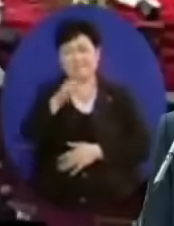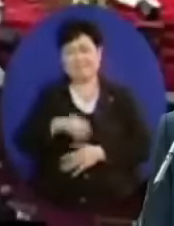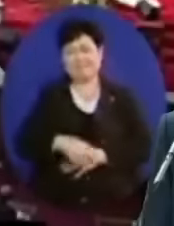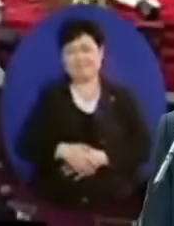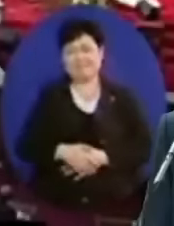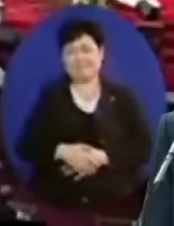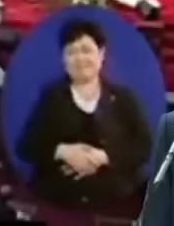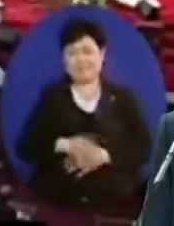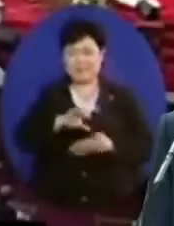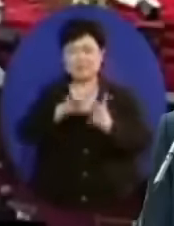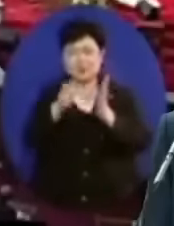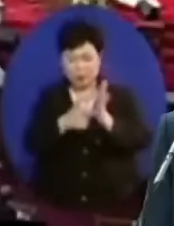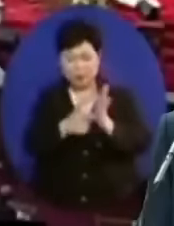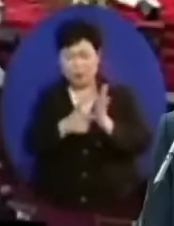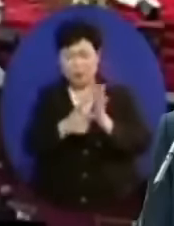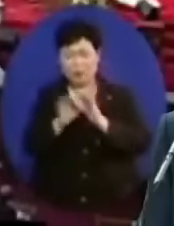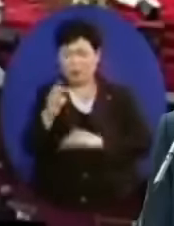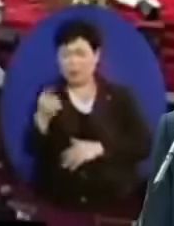그럴 정도로